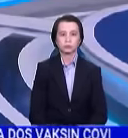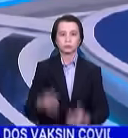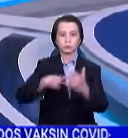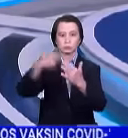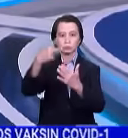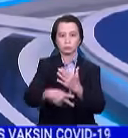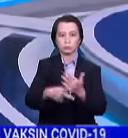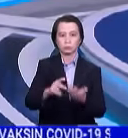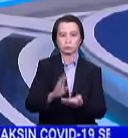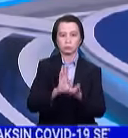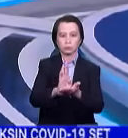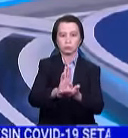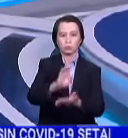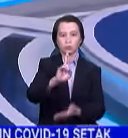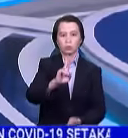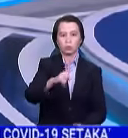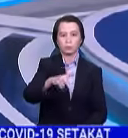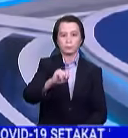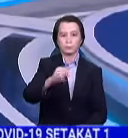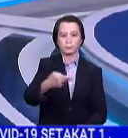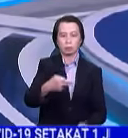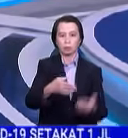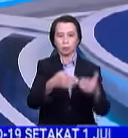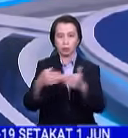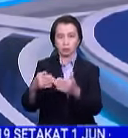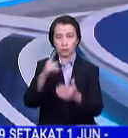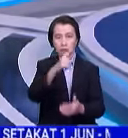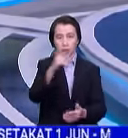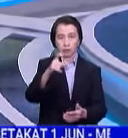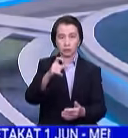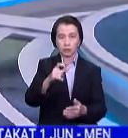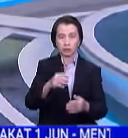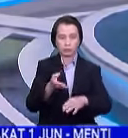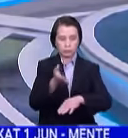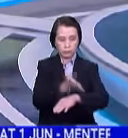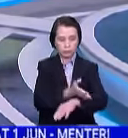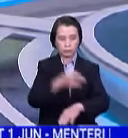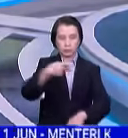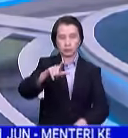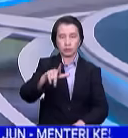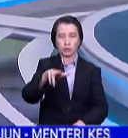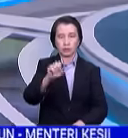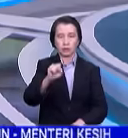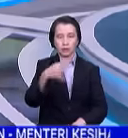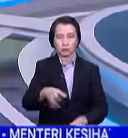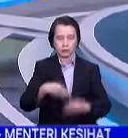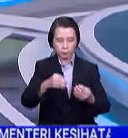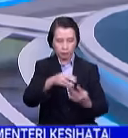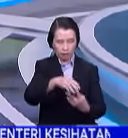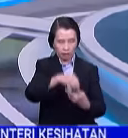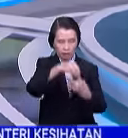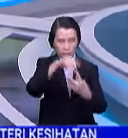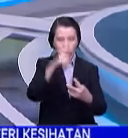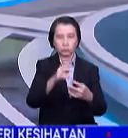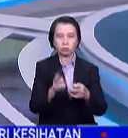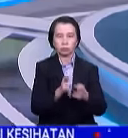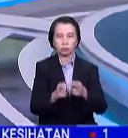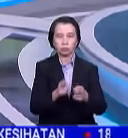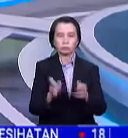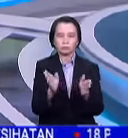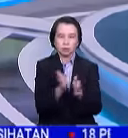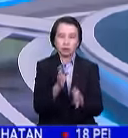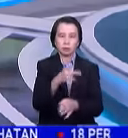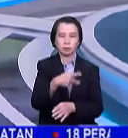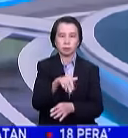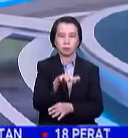Program subsidi upah yang dilanjutkan selama sebulan menerusi Pemerkasa Plus perlu diberikan khusus untuk pengusaha perusahaan kecil